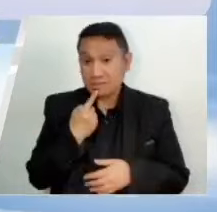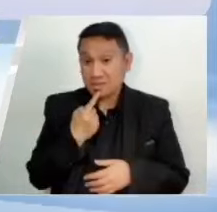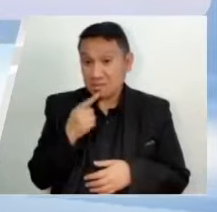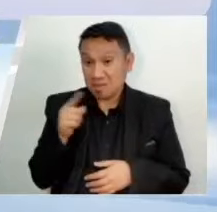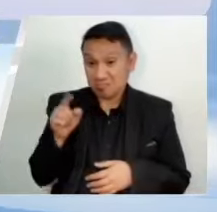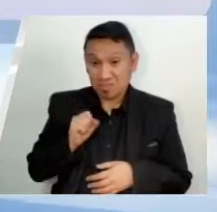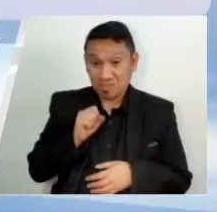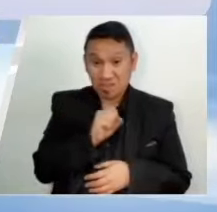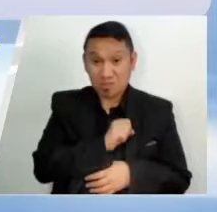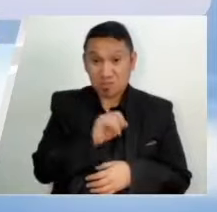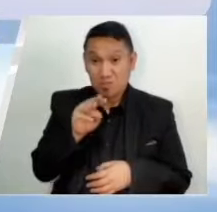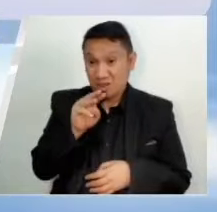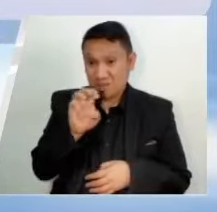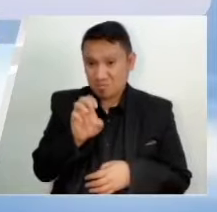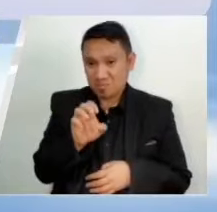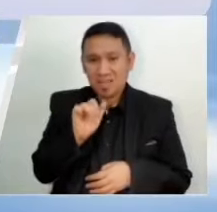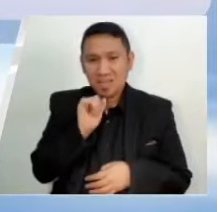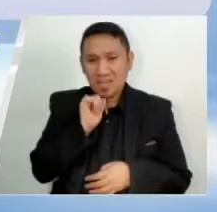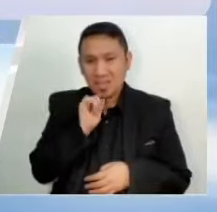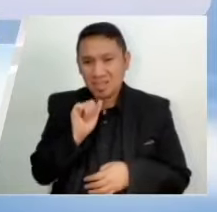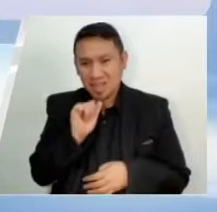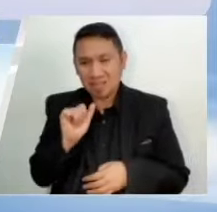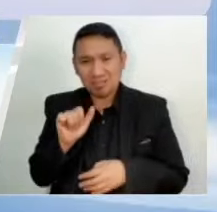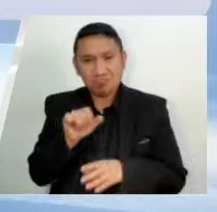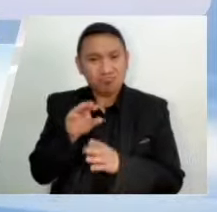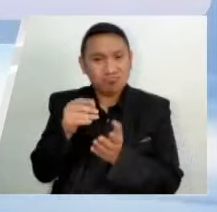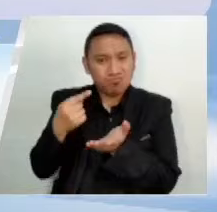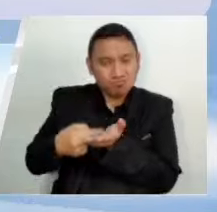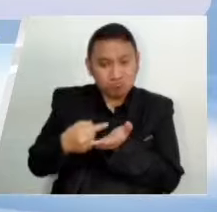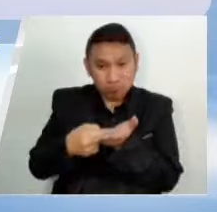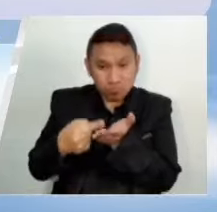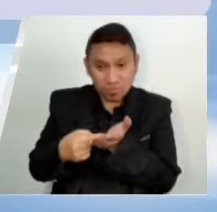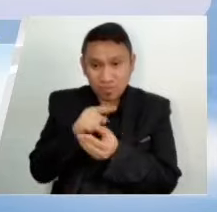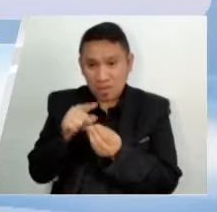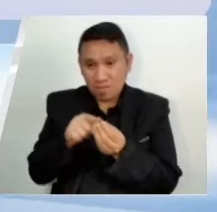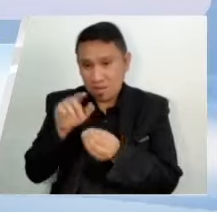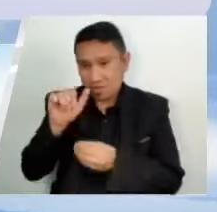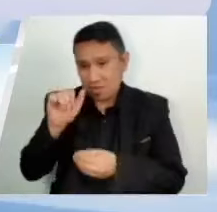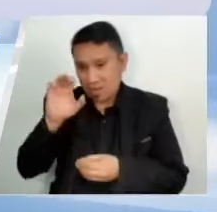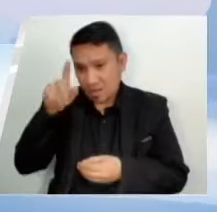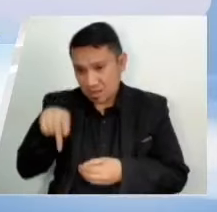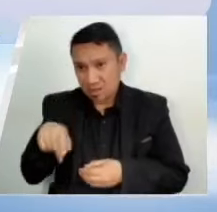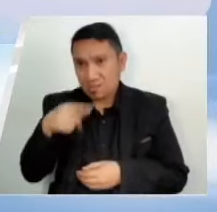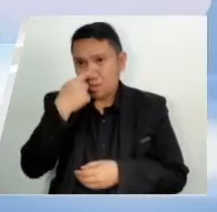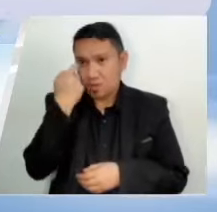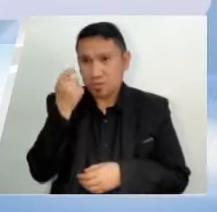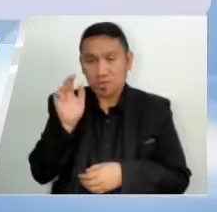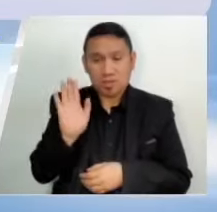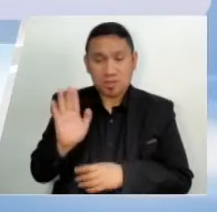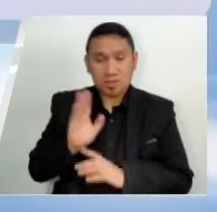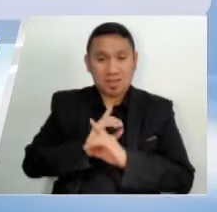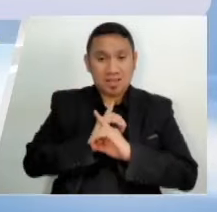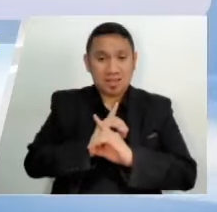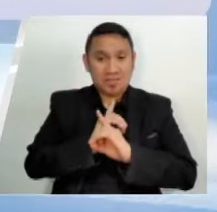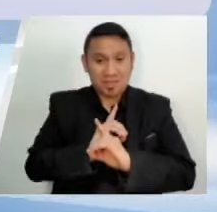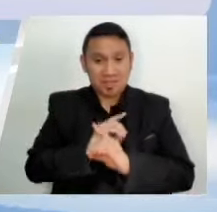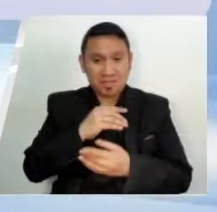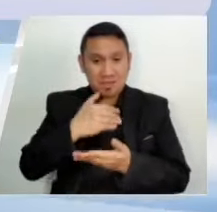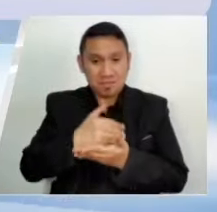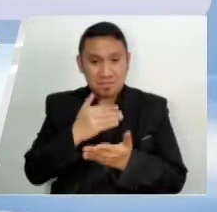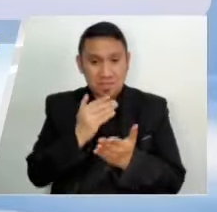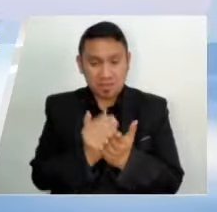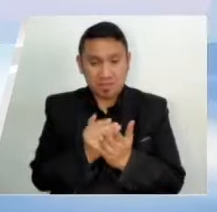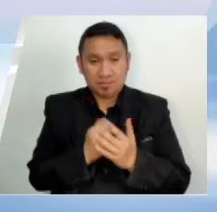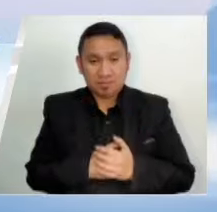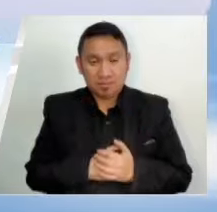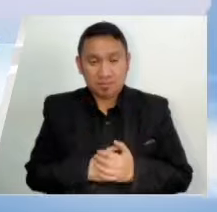umano nabanggit sa budget deliberations ng DSWD ang akap. Gayong siya pa ang nagdepensa ng budget nito. Sa Bicameral